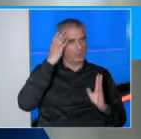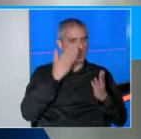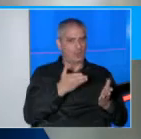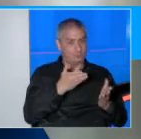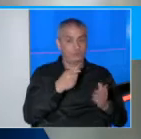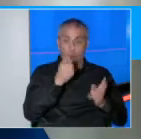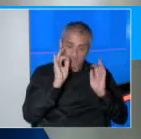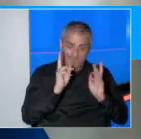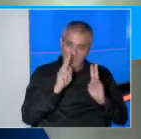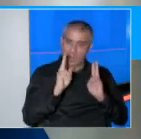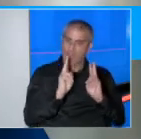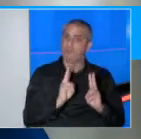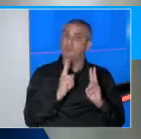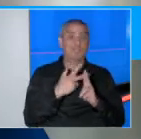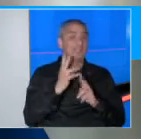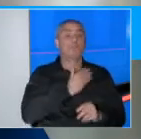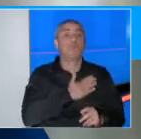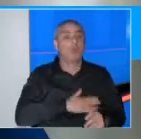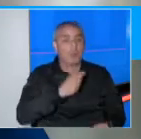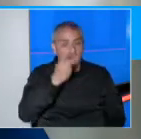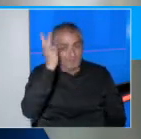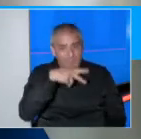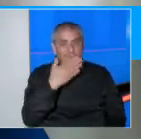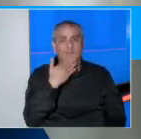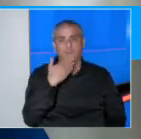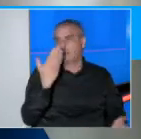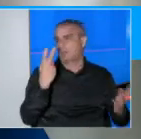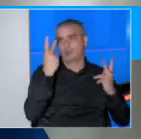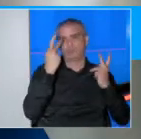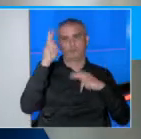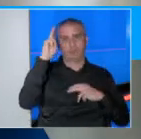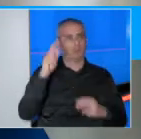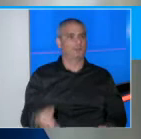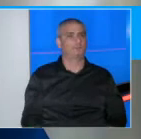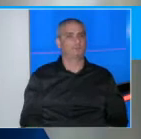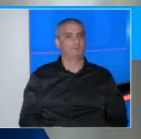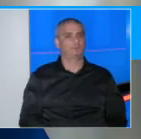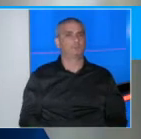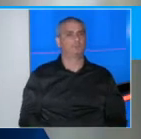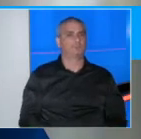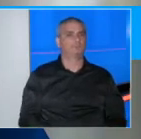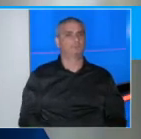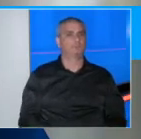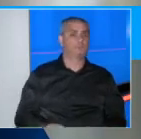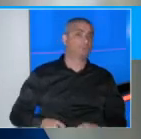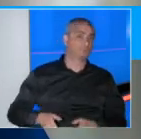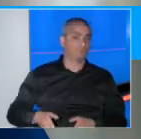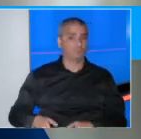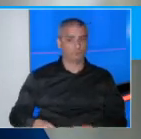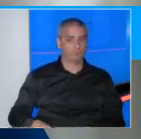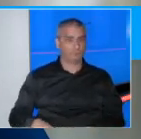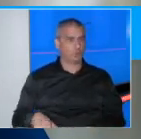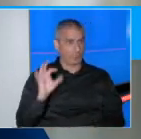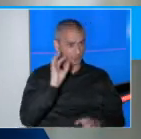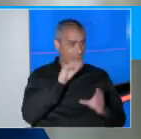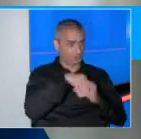והוא באמת יכול לעצור, לו רק הוא היה מבין שישראל לפני הכל. ייתכן שש"ס תחבור לקואליציה כזו בעתיד, בעוד חצי מה,